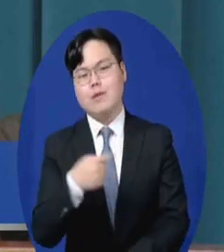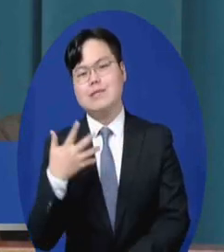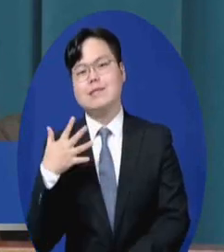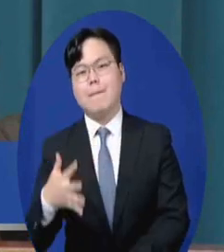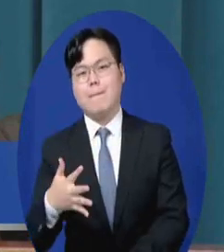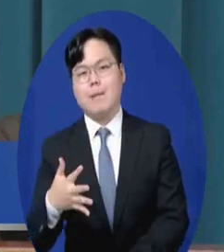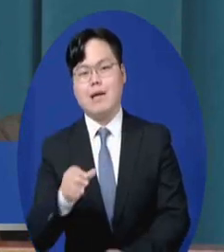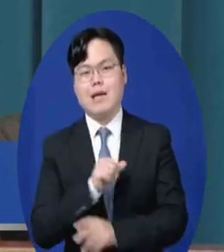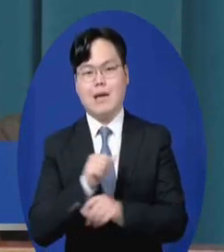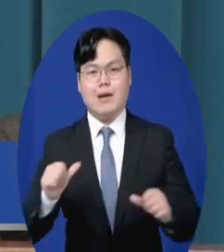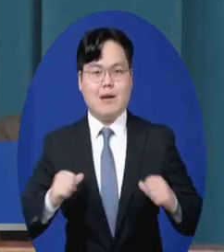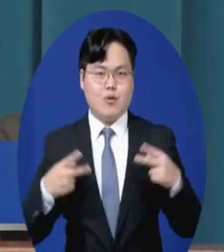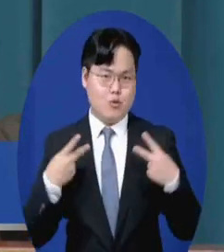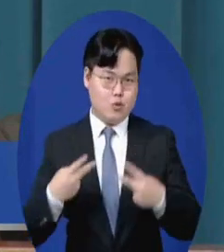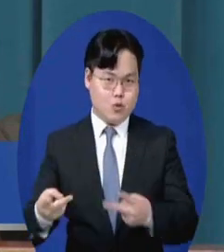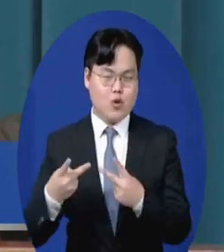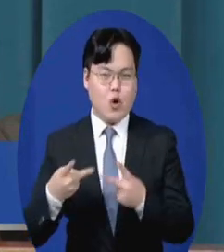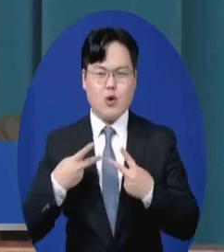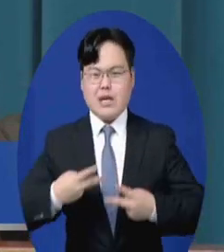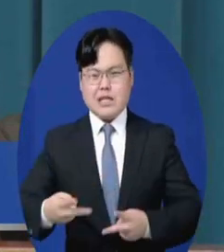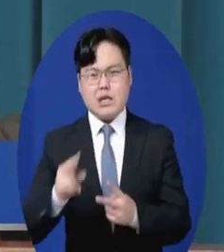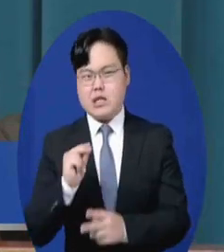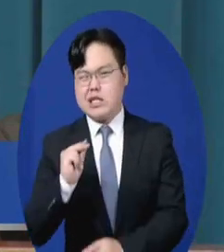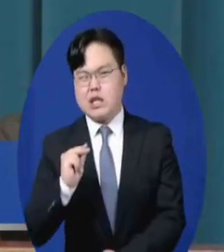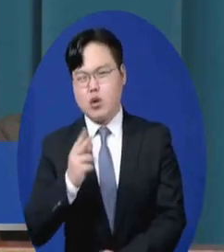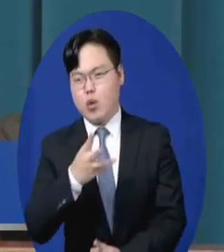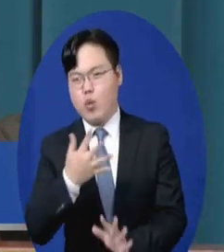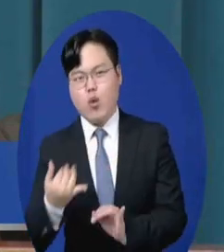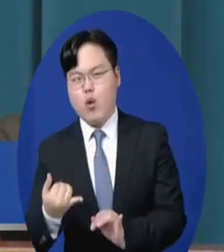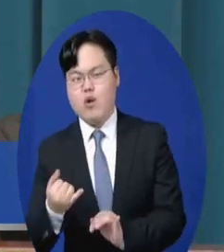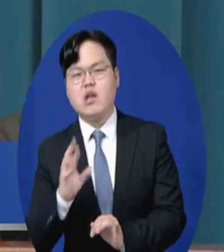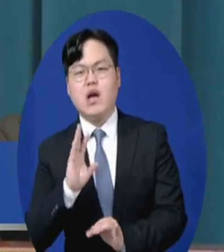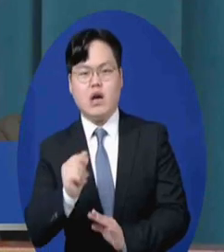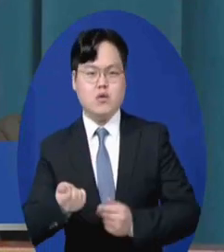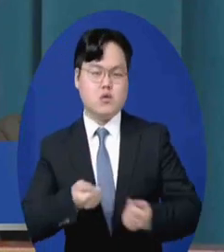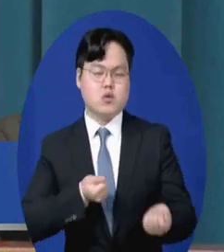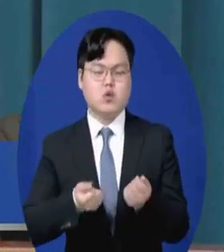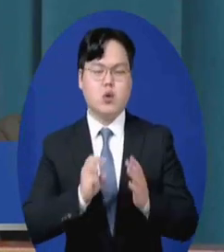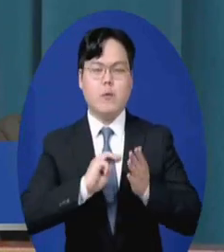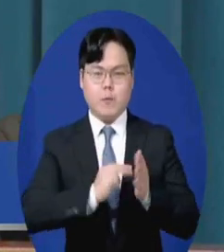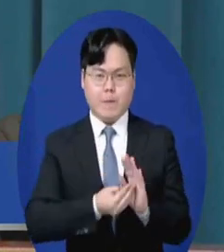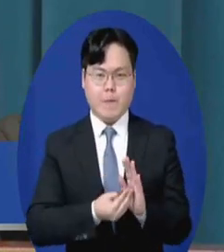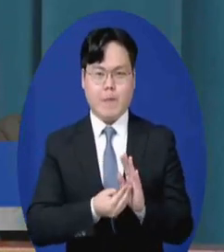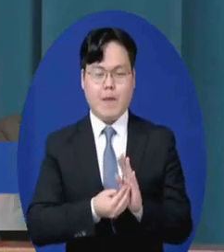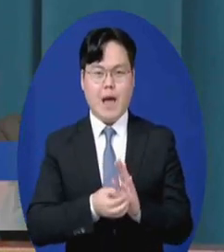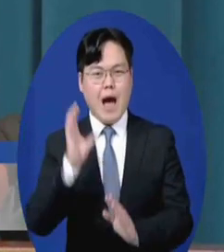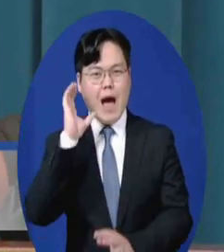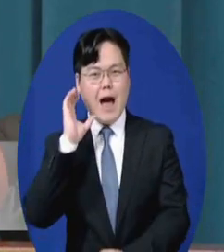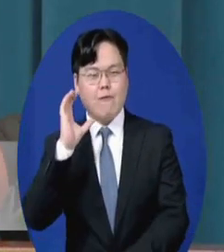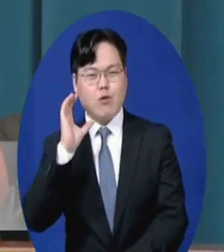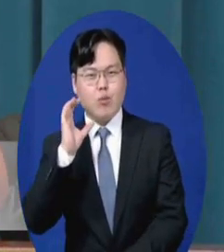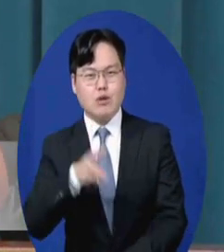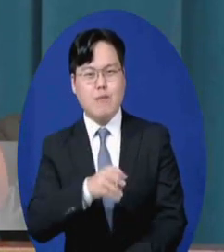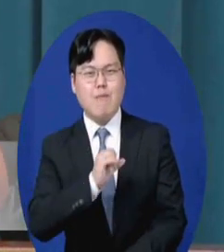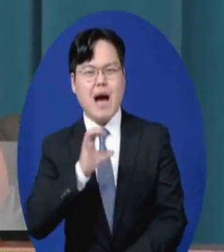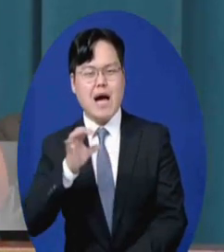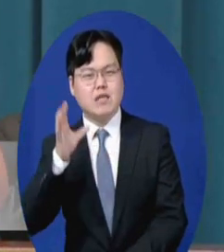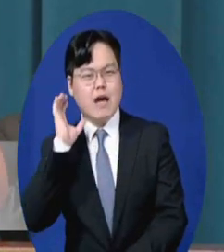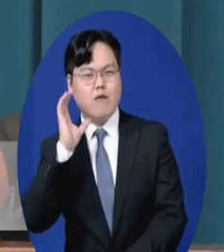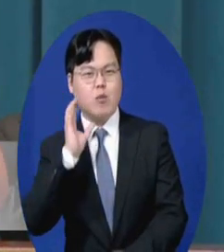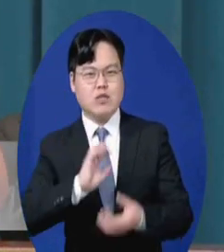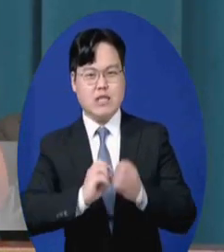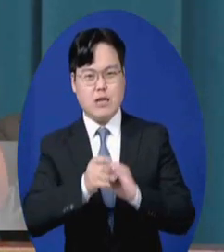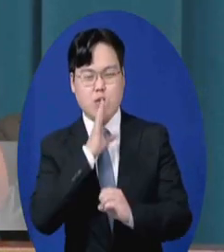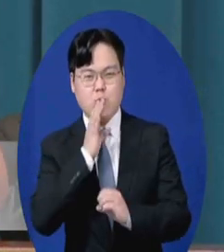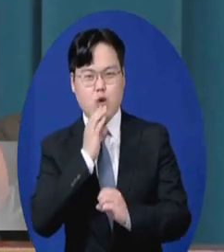Тэгээд тэдний аялах үйлчлэгний чанарт нөлөөлөхгүйгээр зохион байгуулахаар төлөвлөлт хийж байна. Одоо масс нийтийн тээврийг нэвтрүүлэх ажил хамгийн